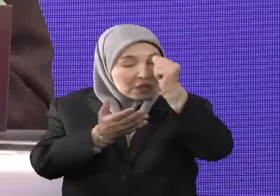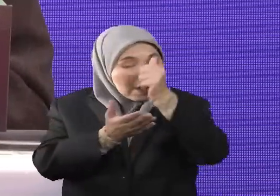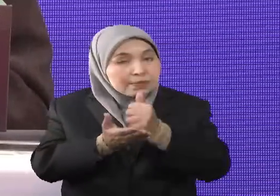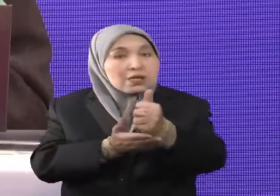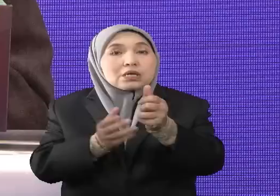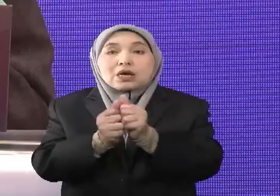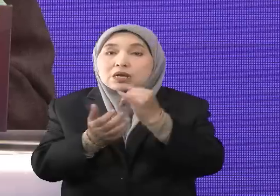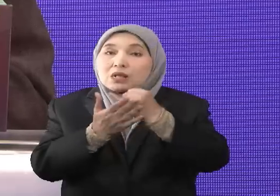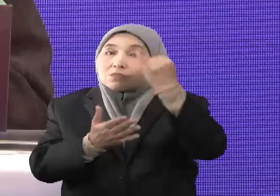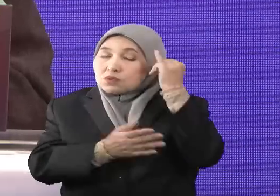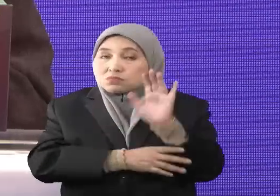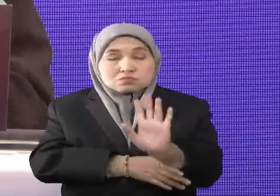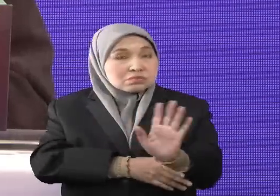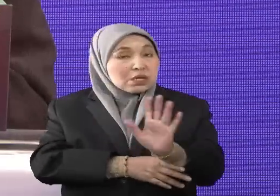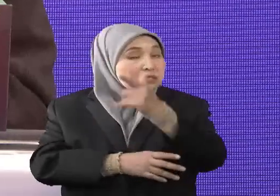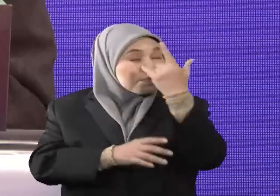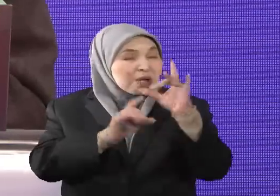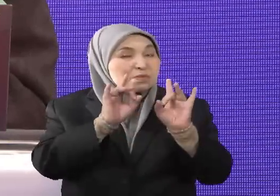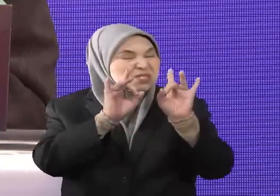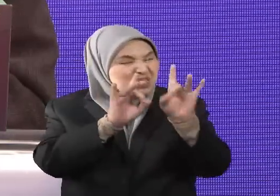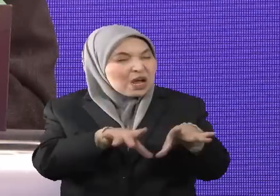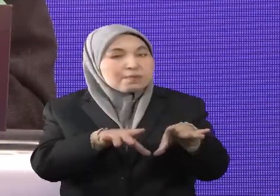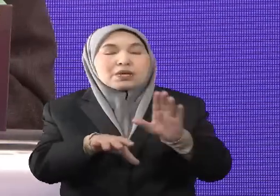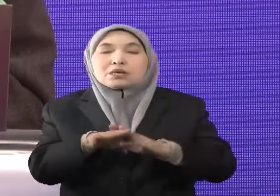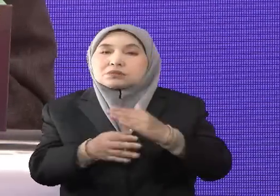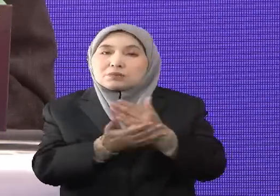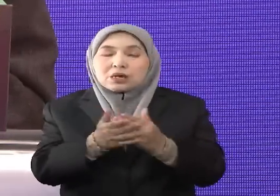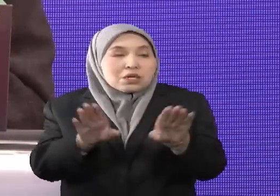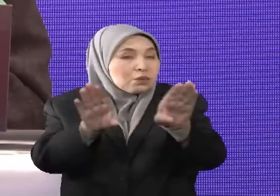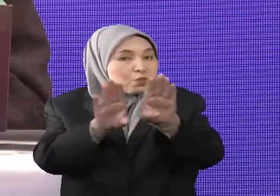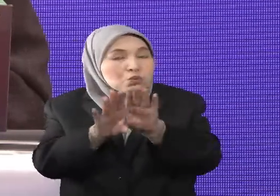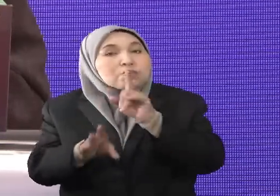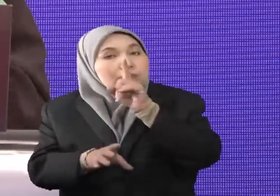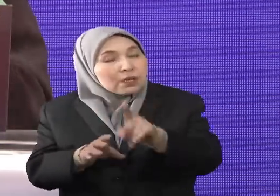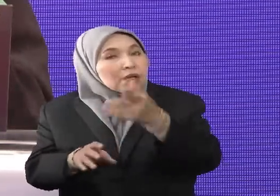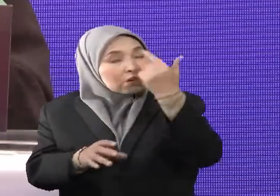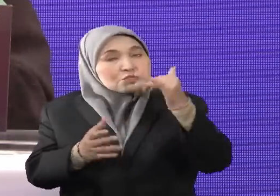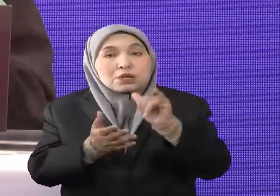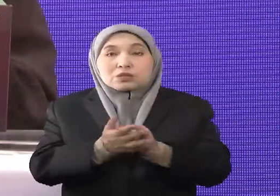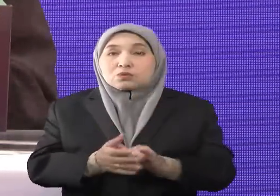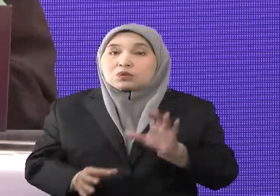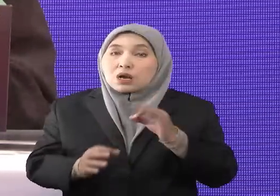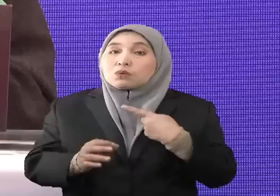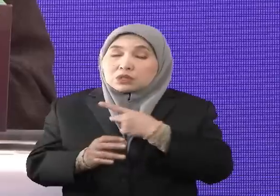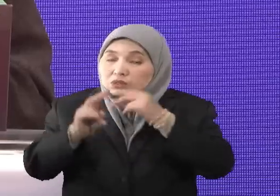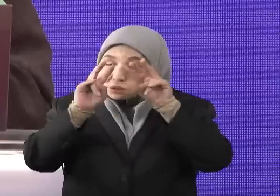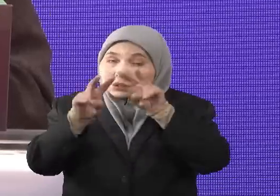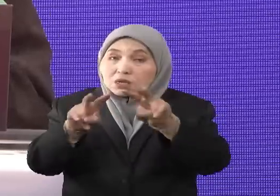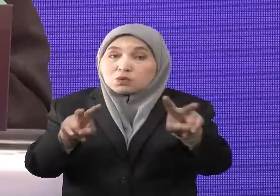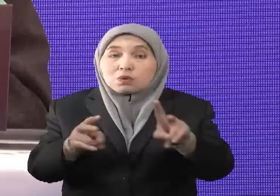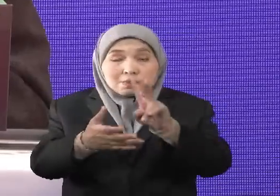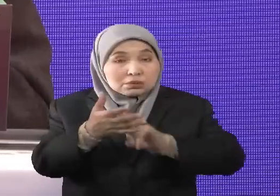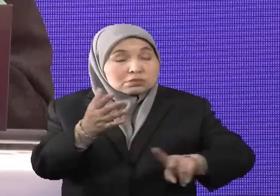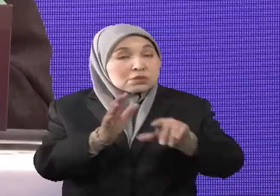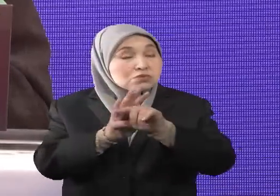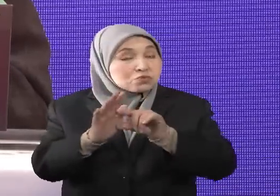ilmu Jangan pernah kebencian kita pada satu pihak kita tutup kemudian kalau kita perhati baca surah